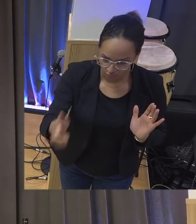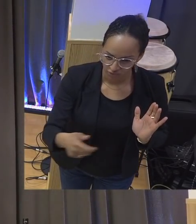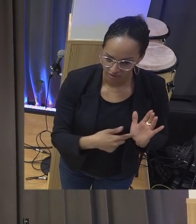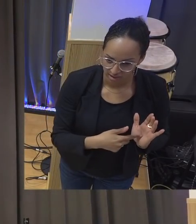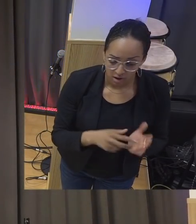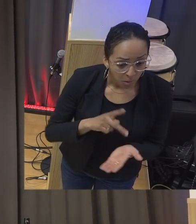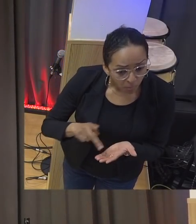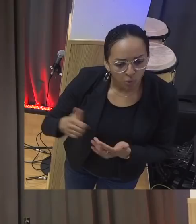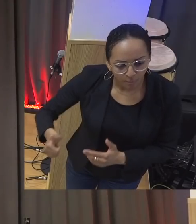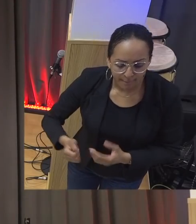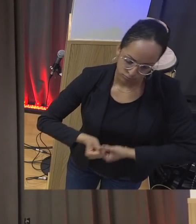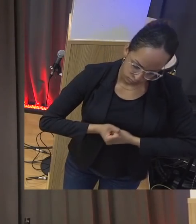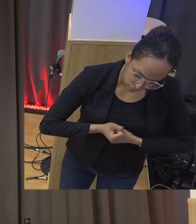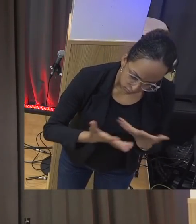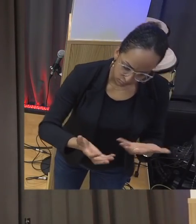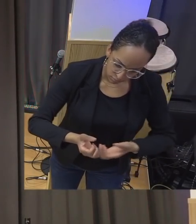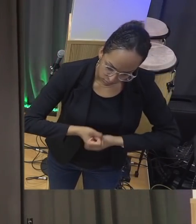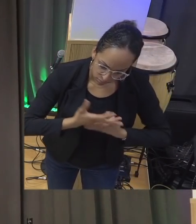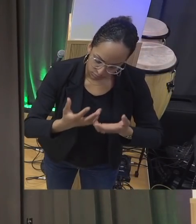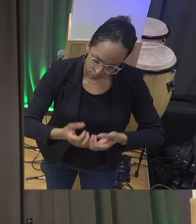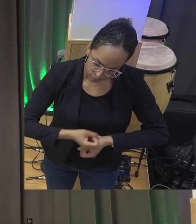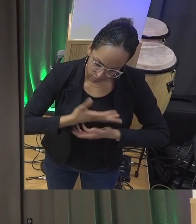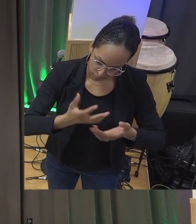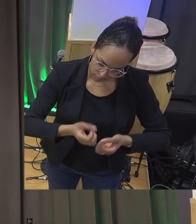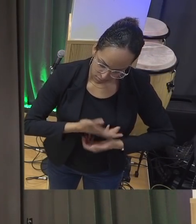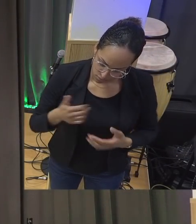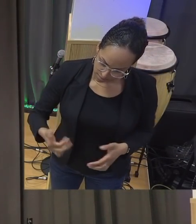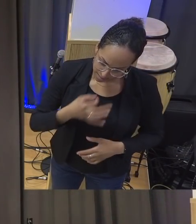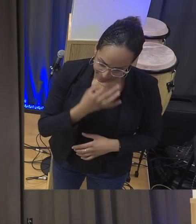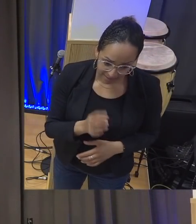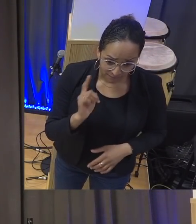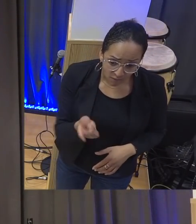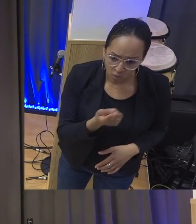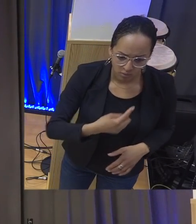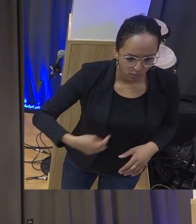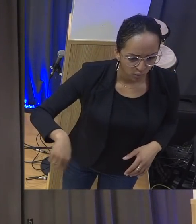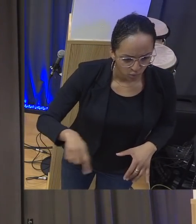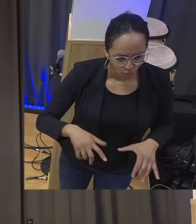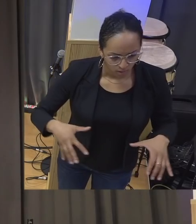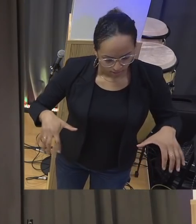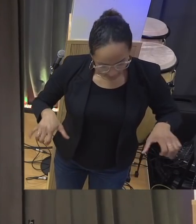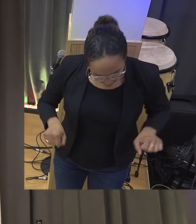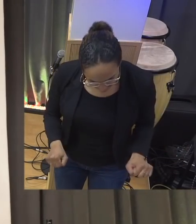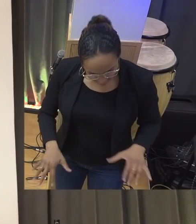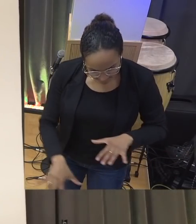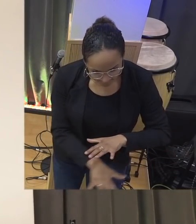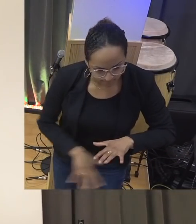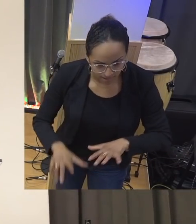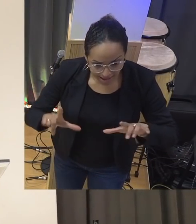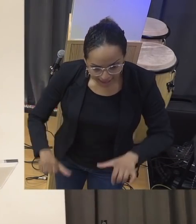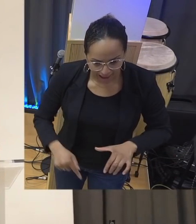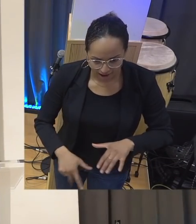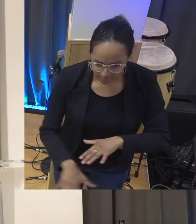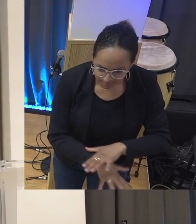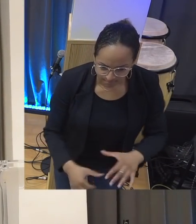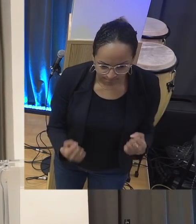Paul poursuit sa prière et il nous demande d'être enracinés. Il y a une logique pour pouvoir être